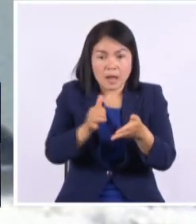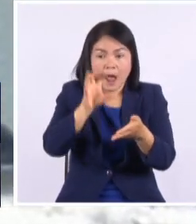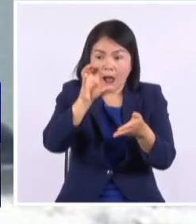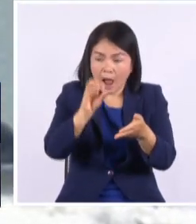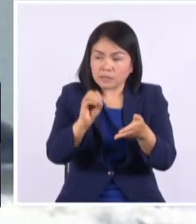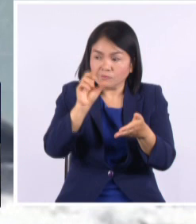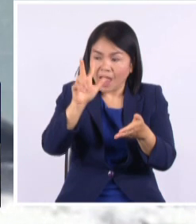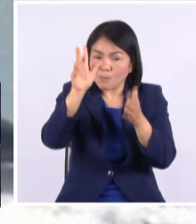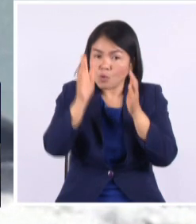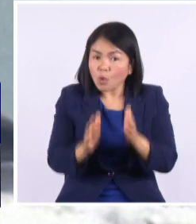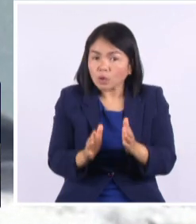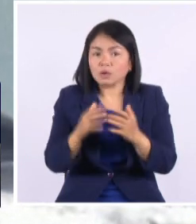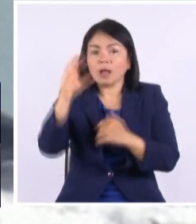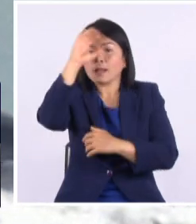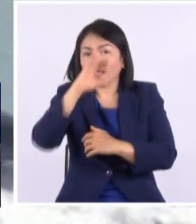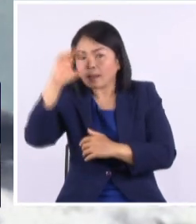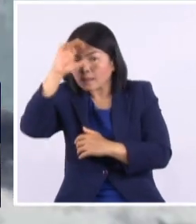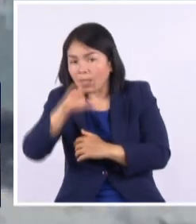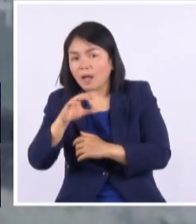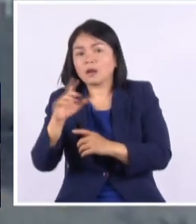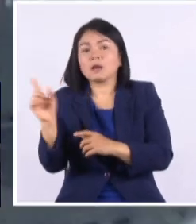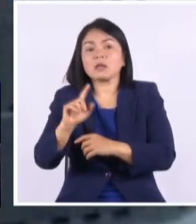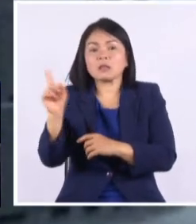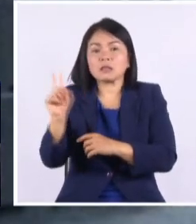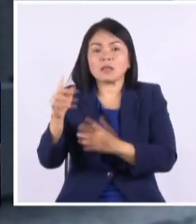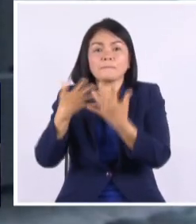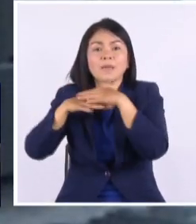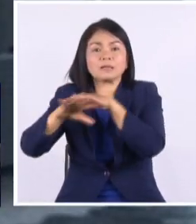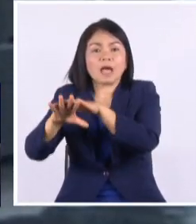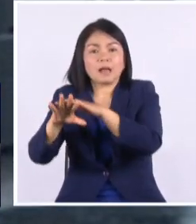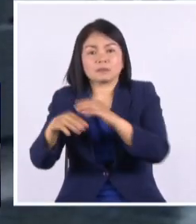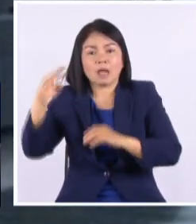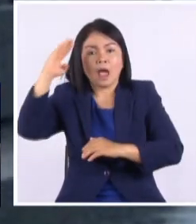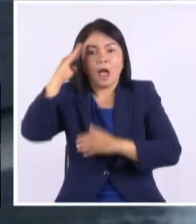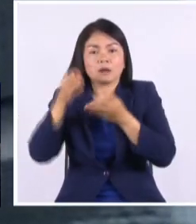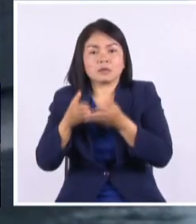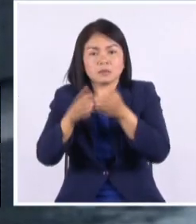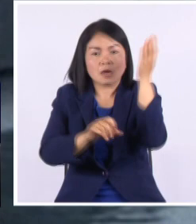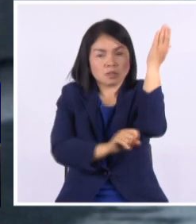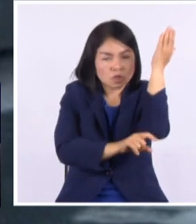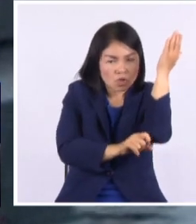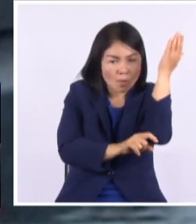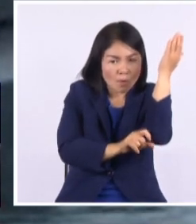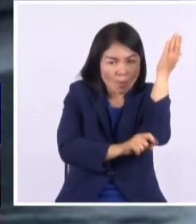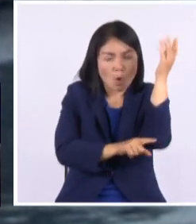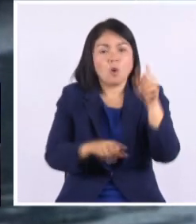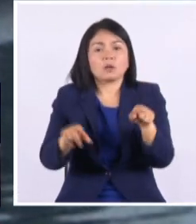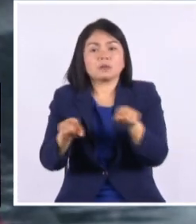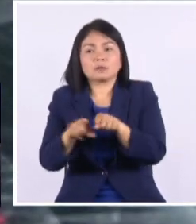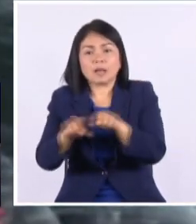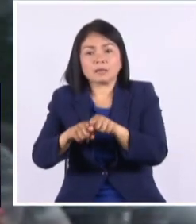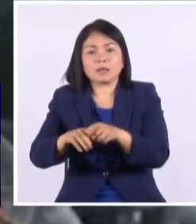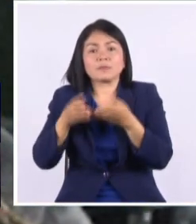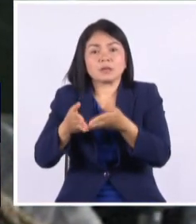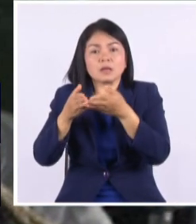พร้อมกันนี้ครับได้มีการร้องขอความช่วยเหลือไปยังกองทัพเรือสิงคโปร์และกองทัพเรือออสเตรเลียที่มีเรือกู้ภัยดำ